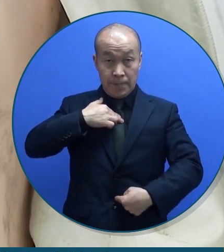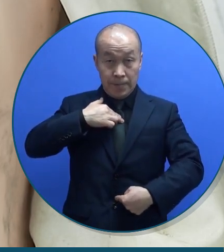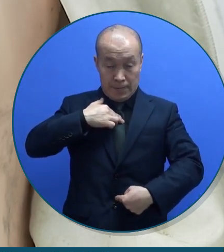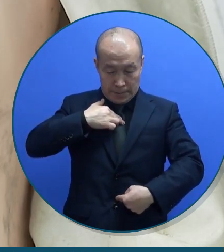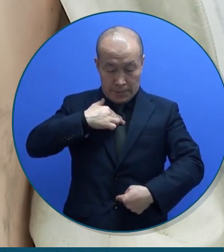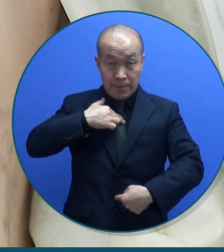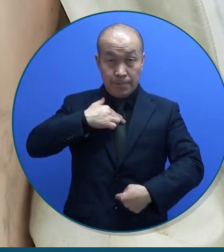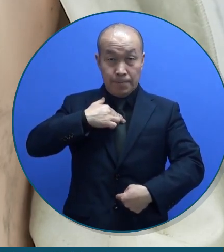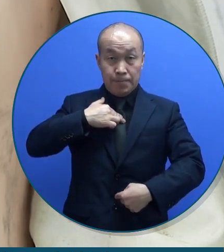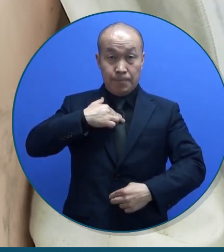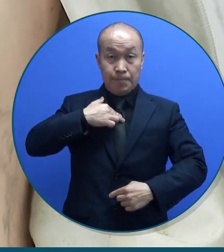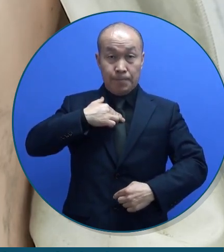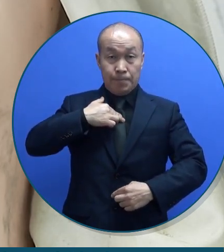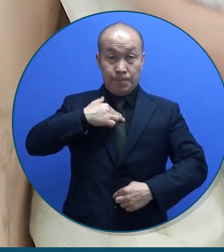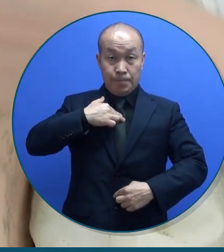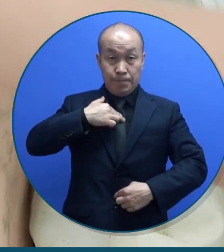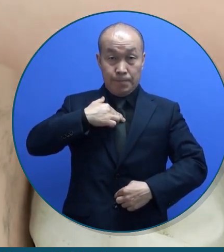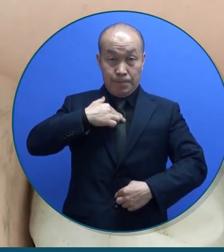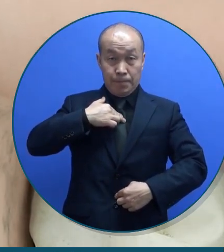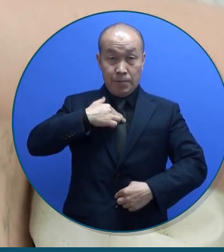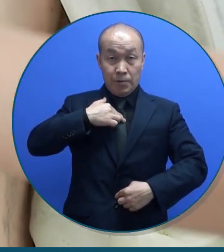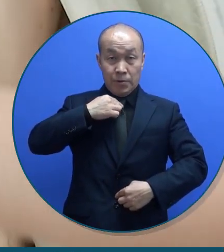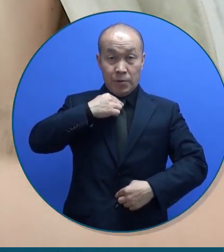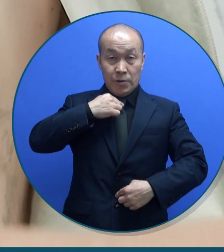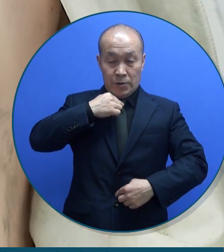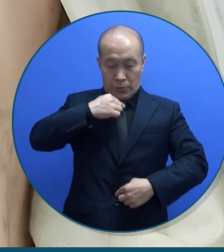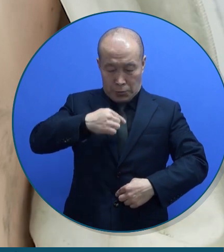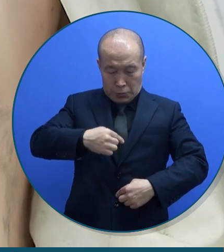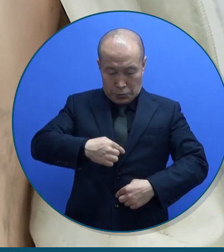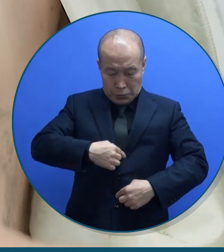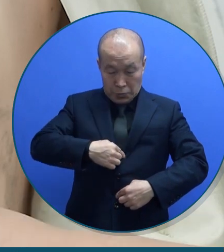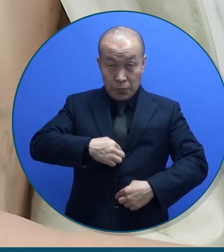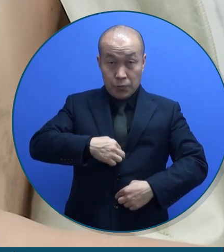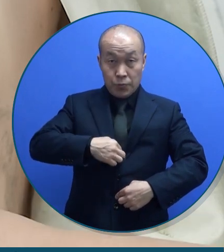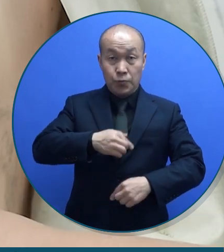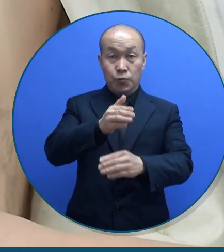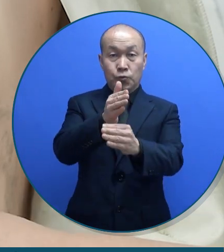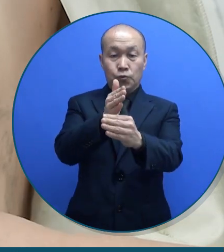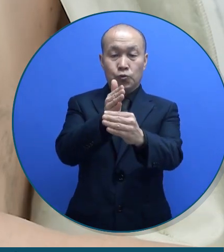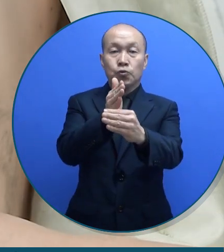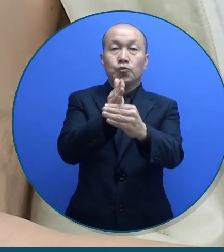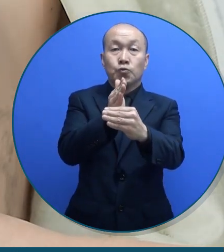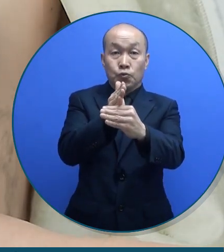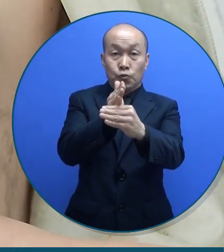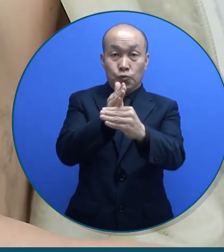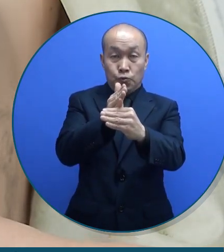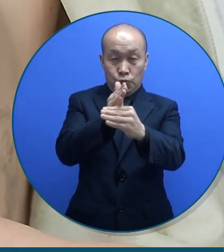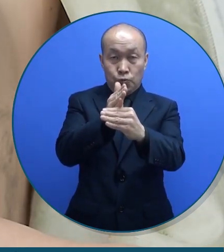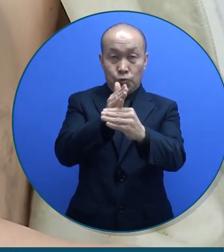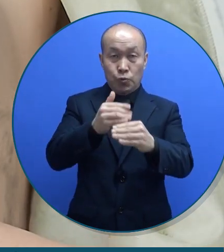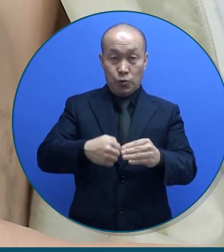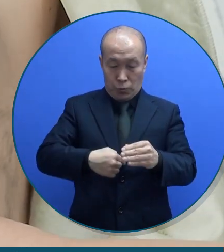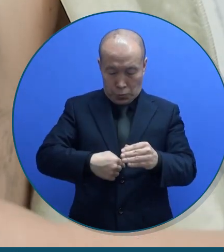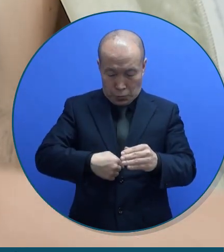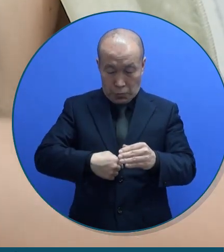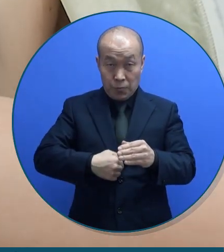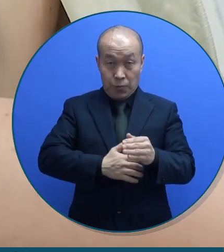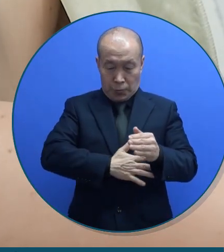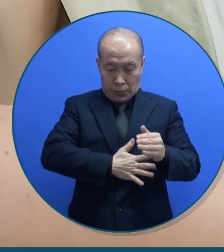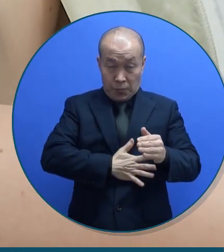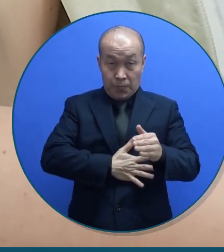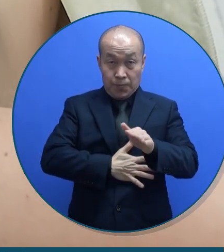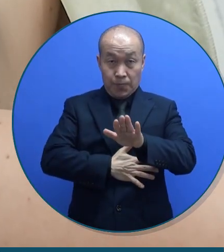패인 곳부터 명치까지 길게 뻗은 뼈를 말하며 이 뼈의 절반을 나누고 아래쪽 절반을 누르면